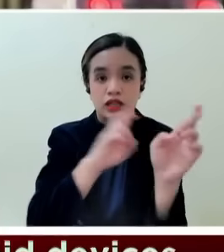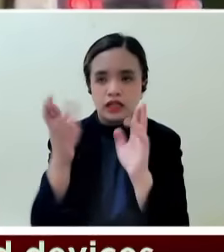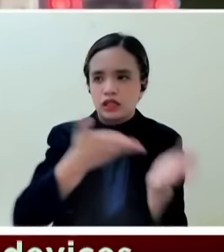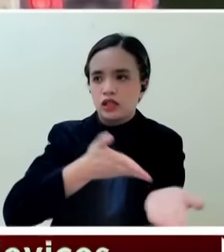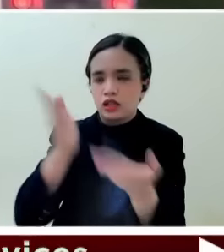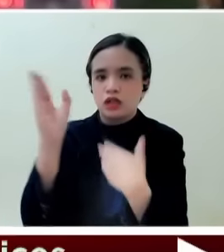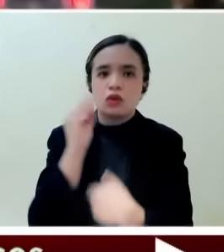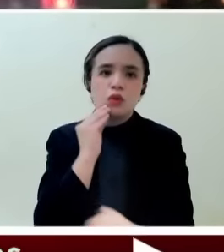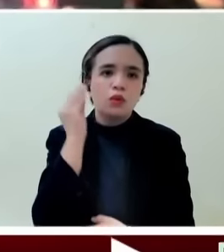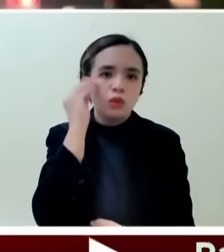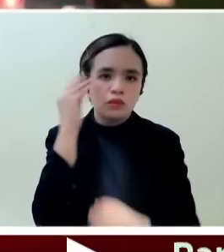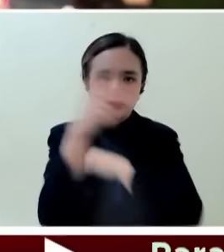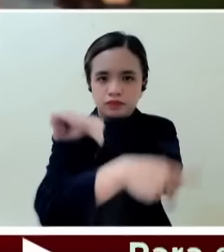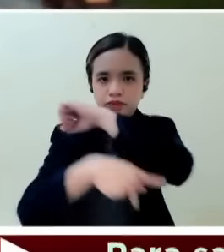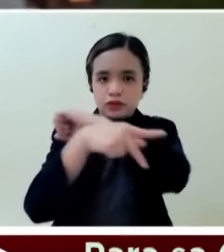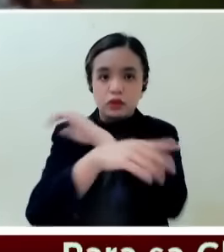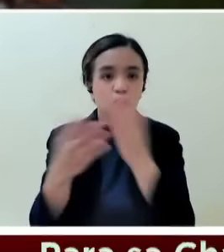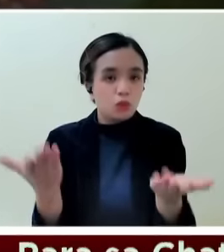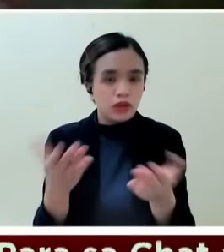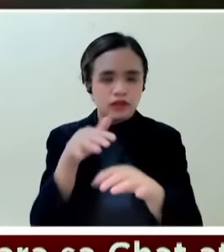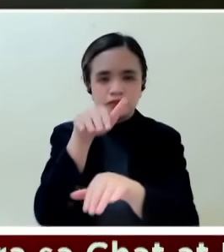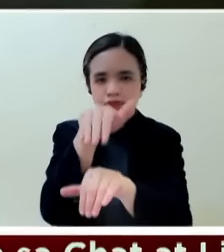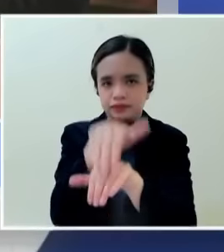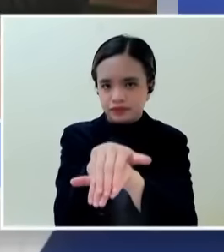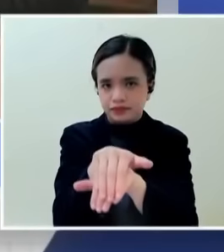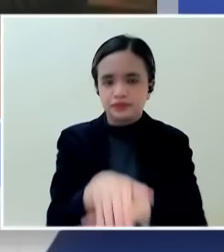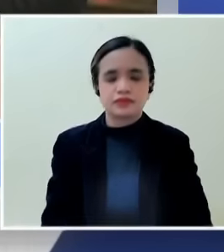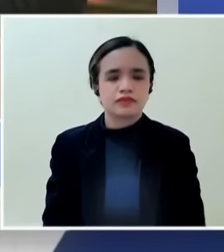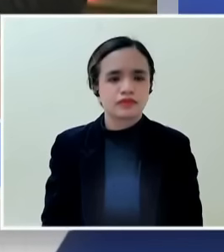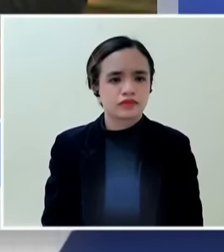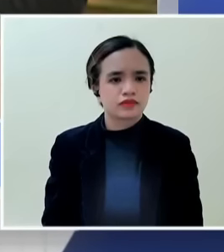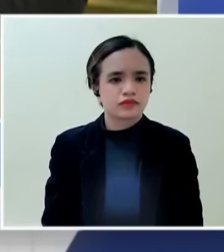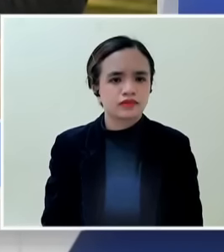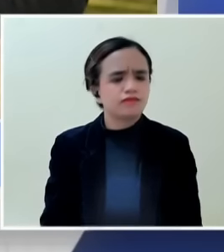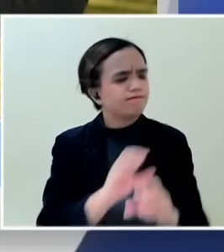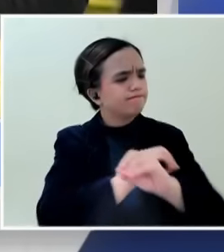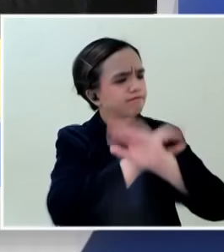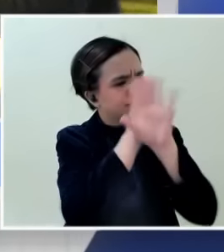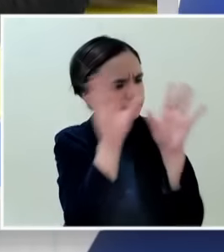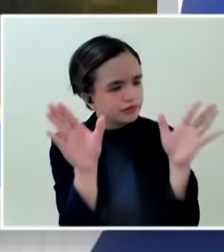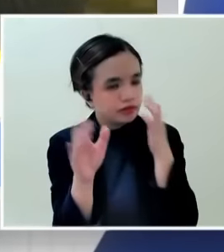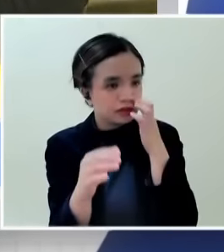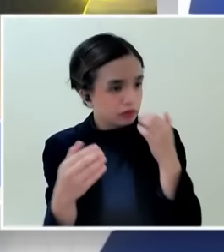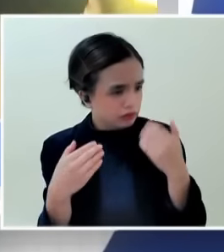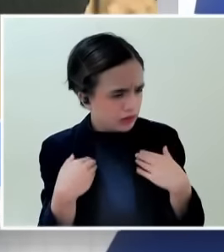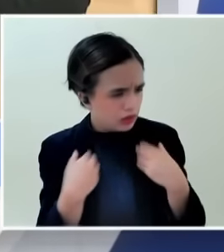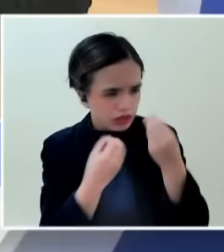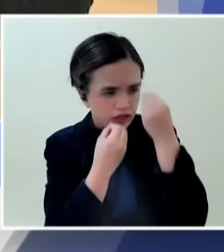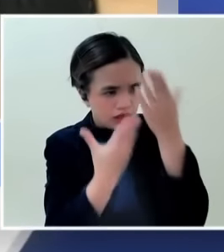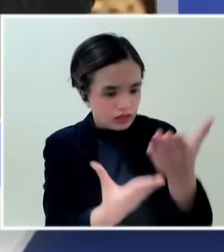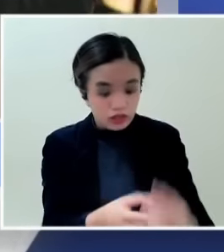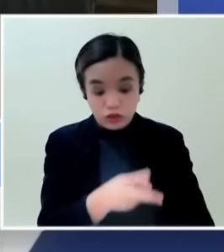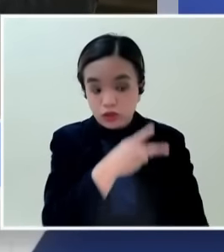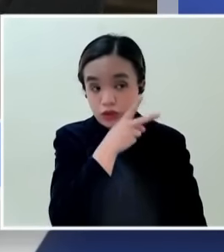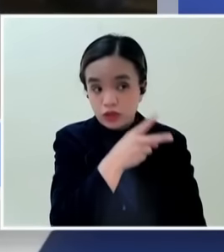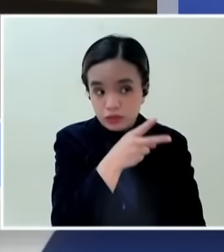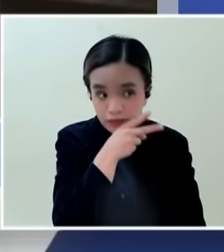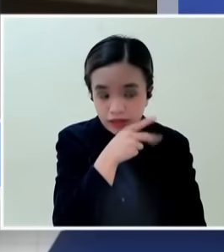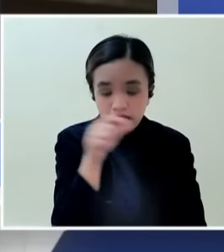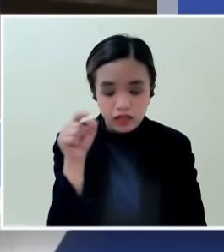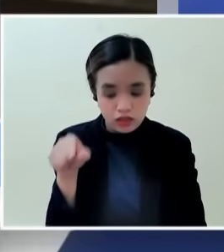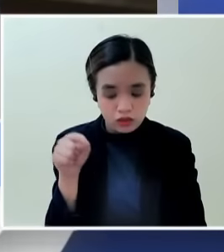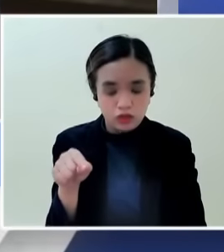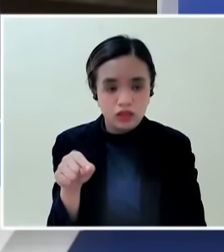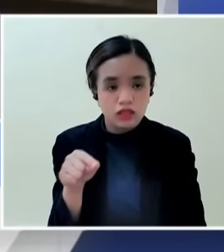kanilang probinsya sa Oriental Mindoro. Sen. Jeff, klaruhin ko lang, may impormasyon ba kung yung suspect o person of interest